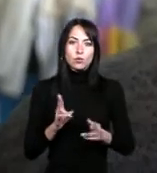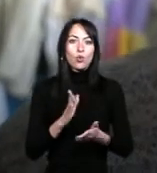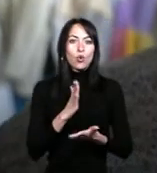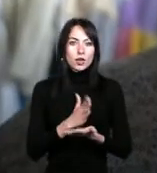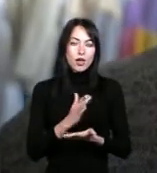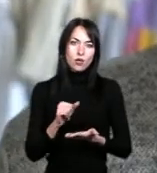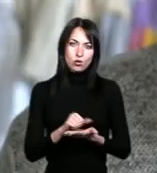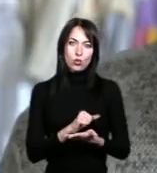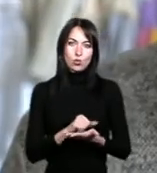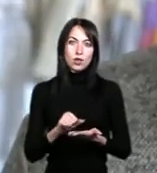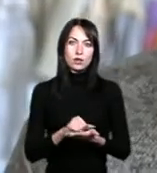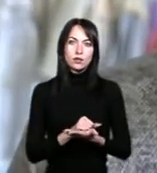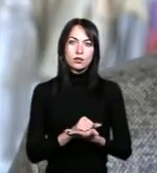документи.